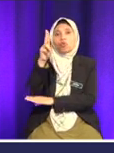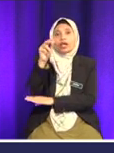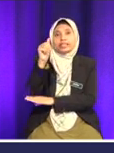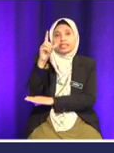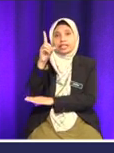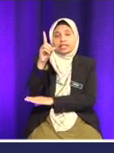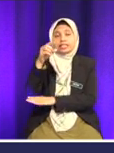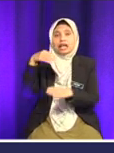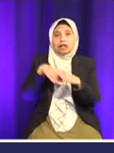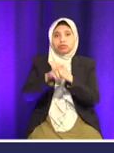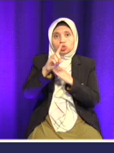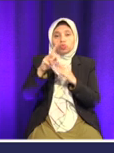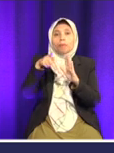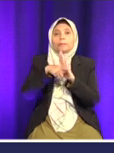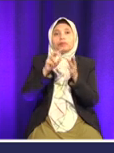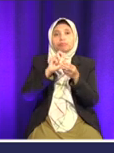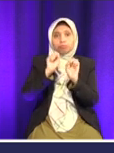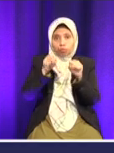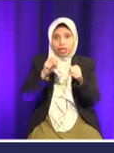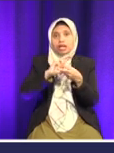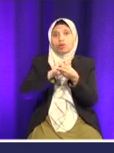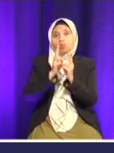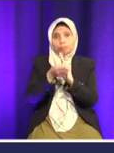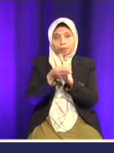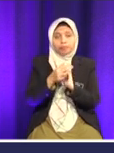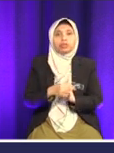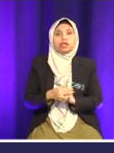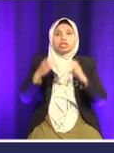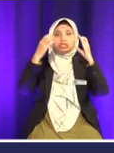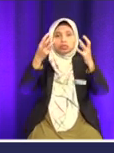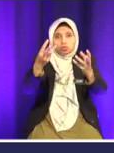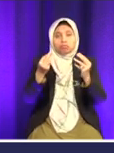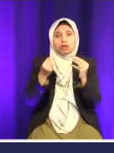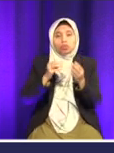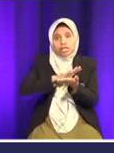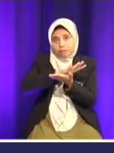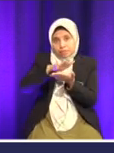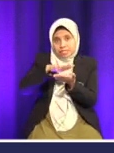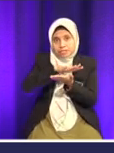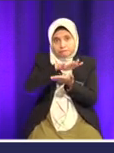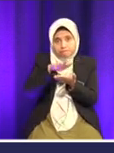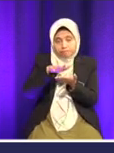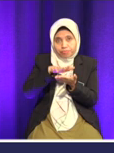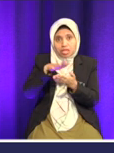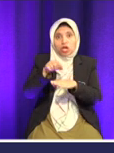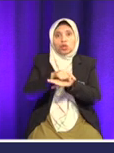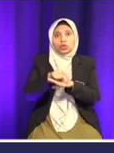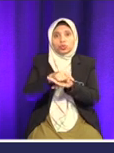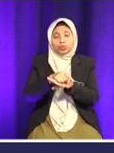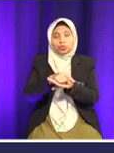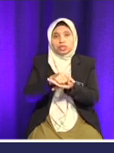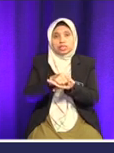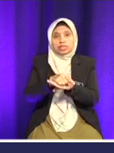Oke jadi Cikgu pun nah imbas menggunakan Perancis